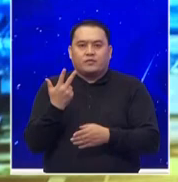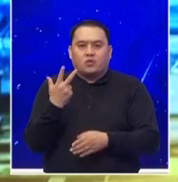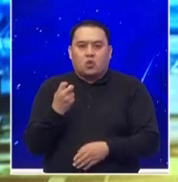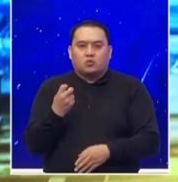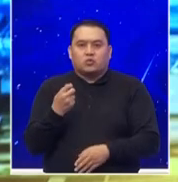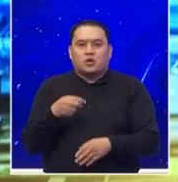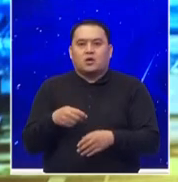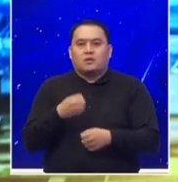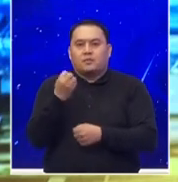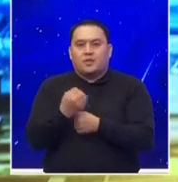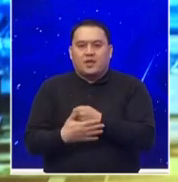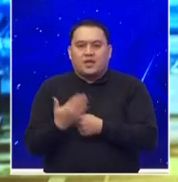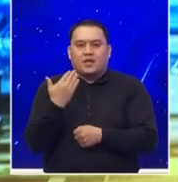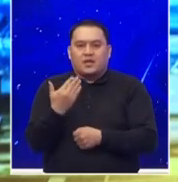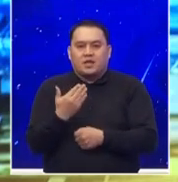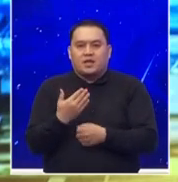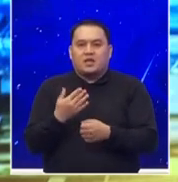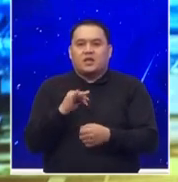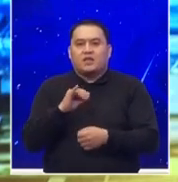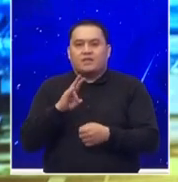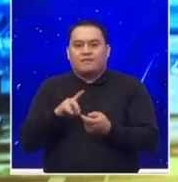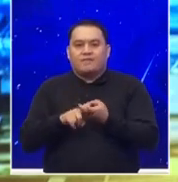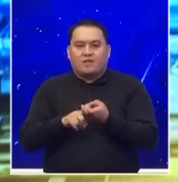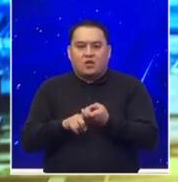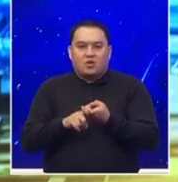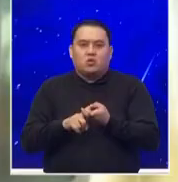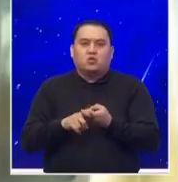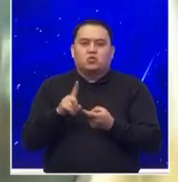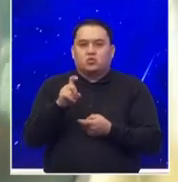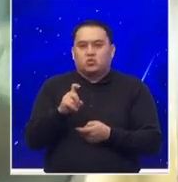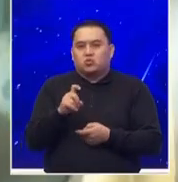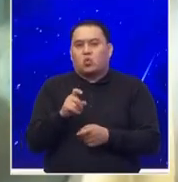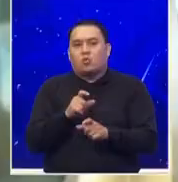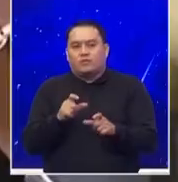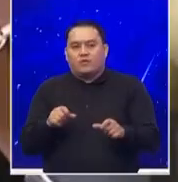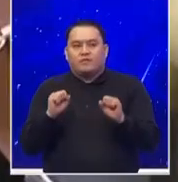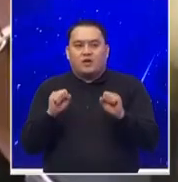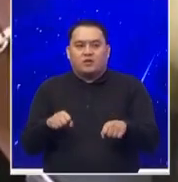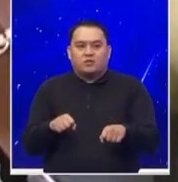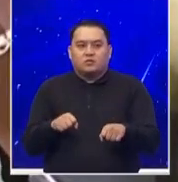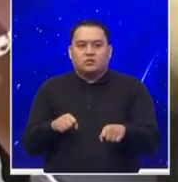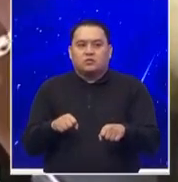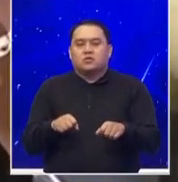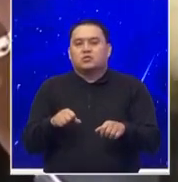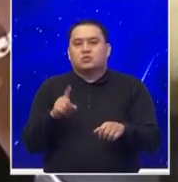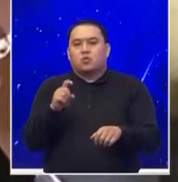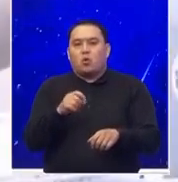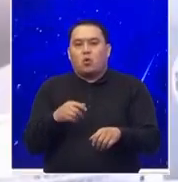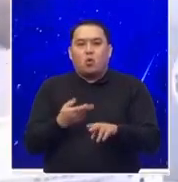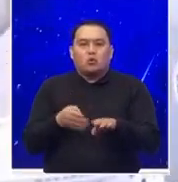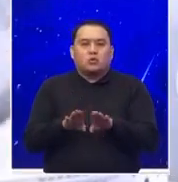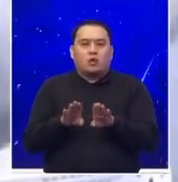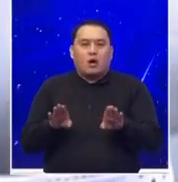300 километрах от Пекина. Счет инфицированных пока идет на сотни, но и такого не было целых полгода. Впрочем,